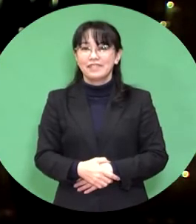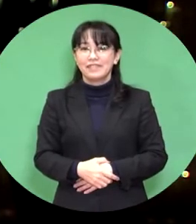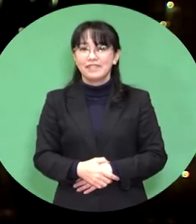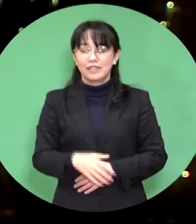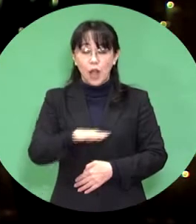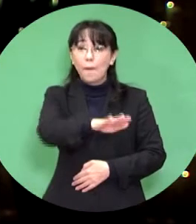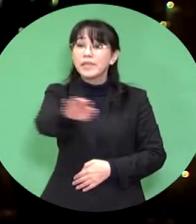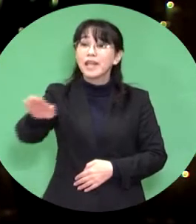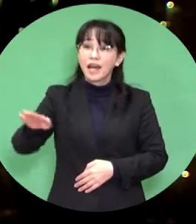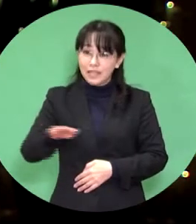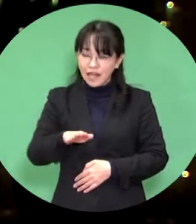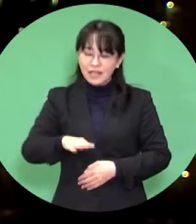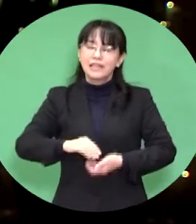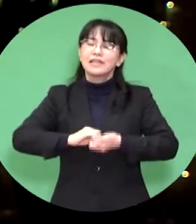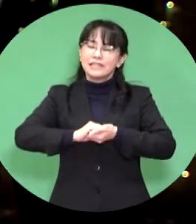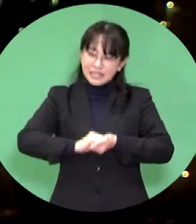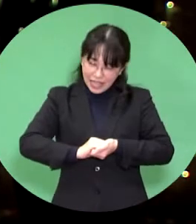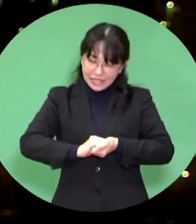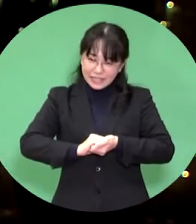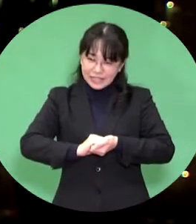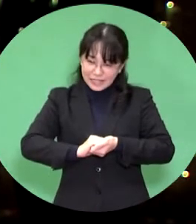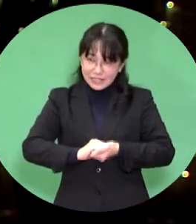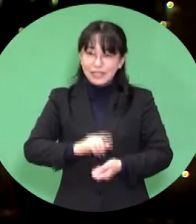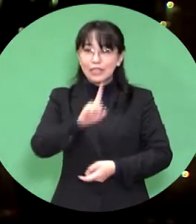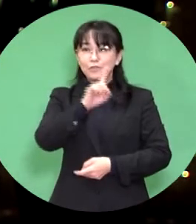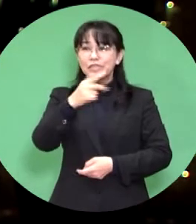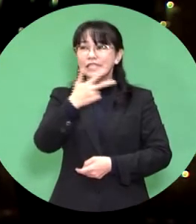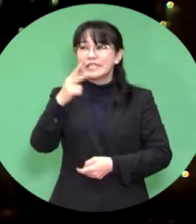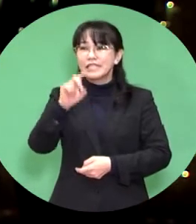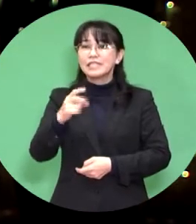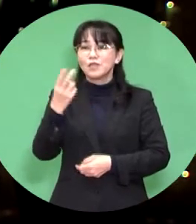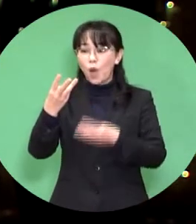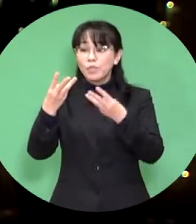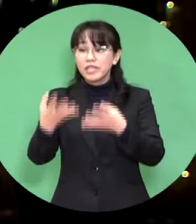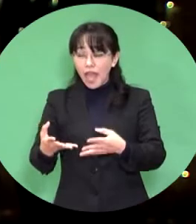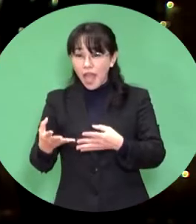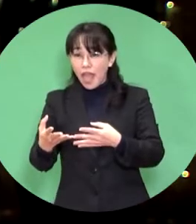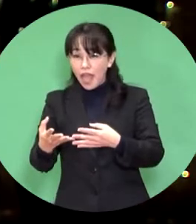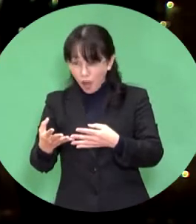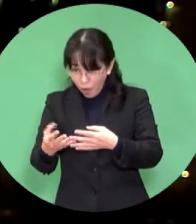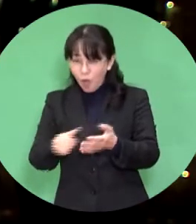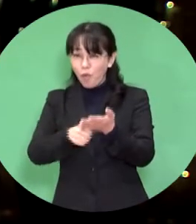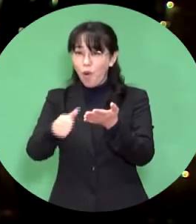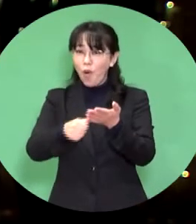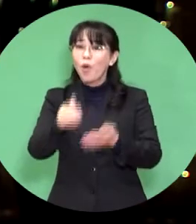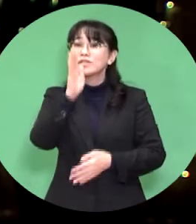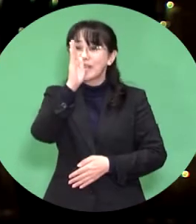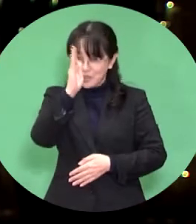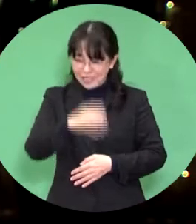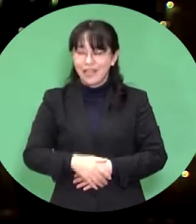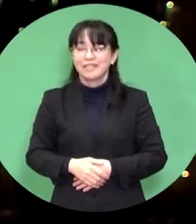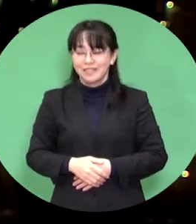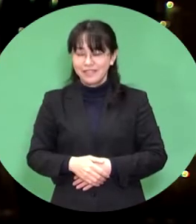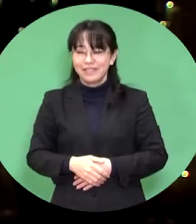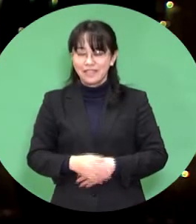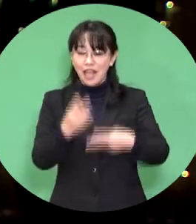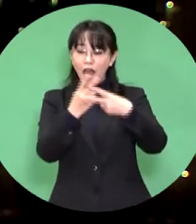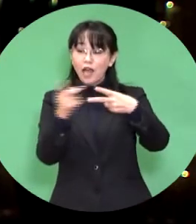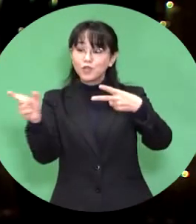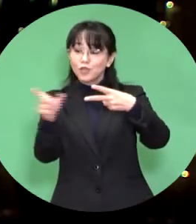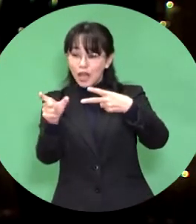皆さん、ぜひビジットミエをフォローしてください。そしてハッシュタグビジットミエをつけてど